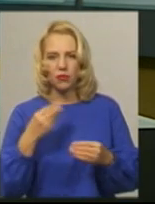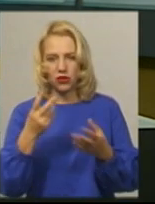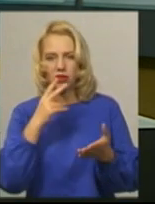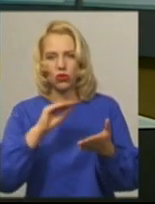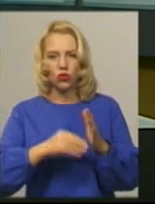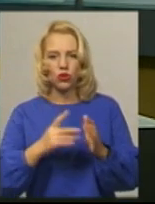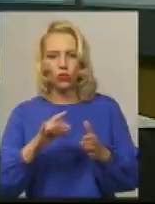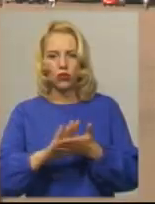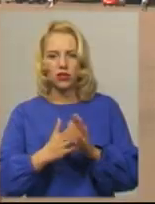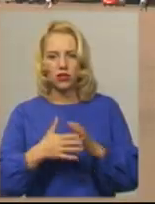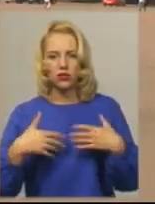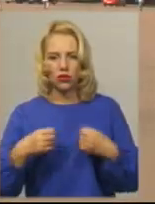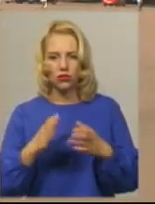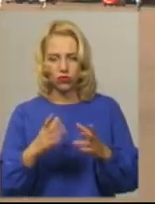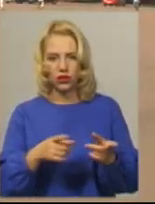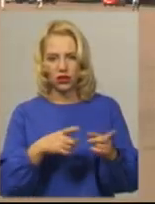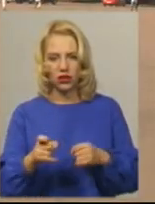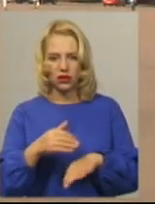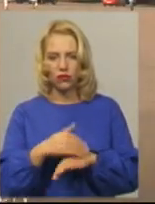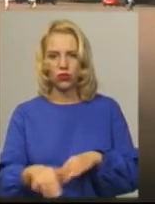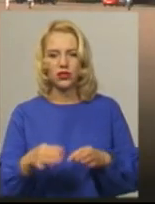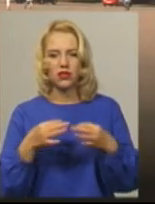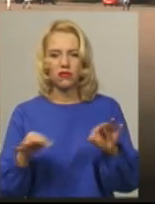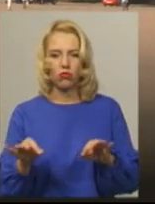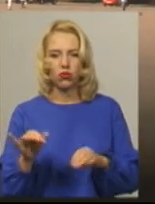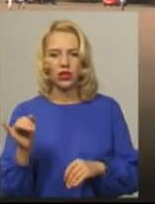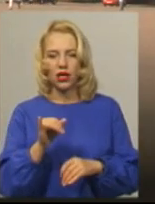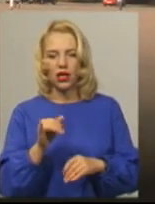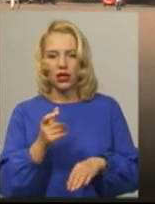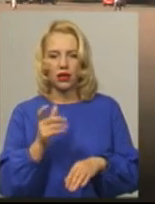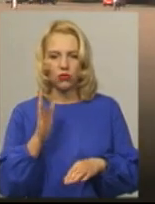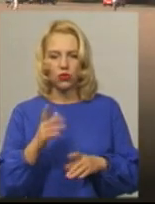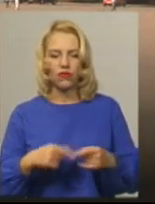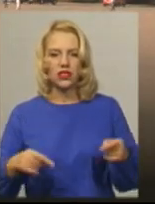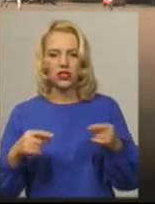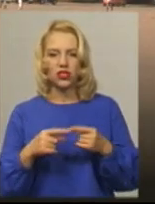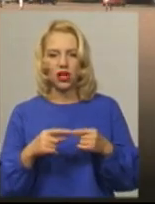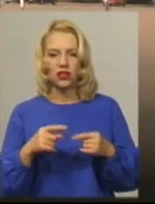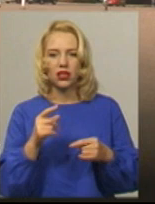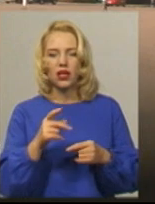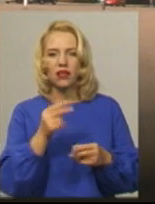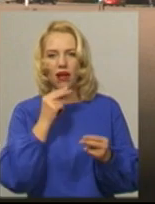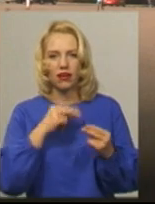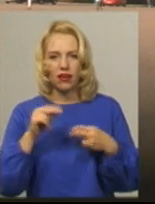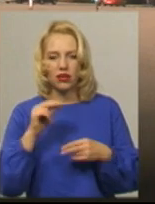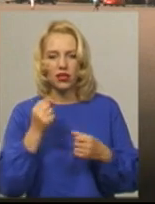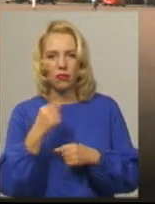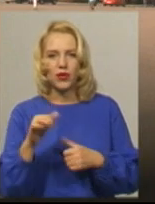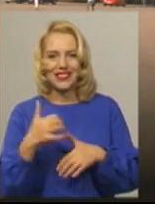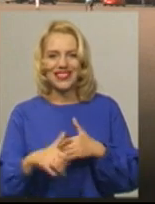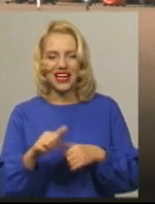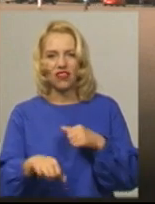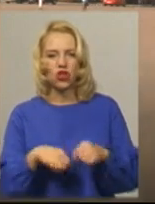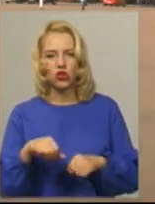здоров'я. Буде задіяна вулиця Свободи і буде визначатися найкращий переможець серед велосипедистів